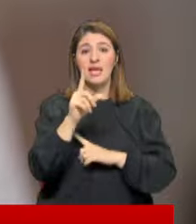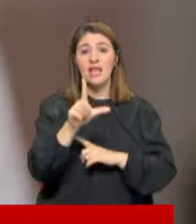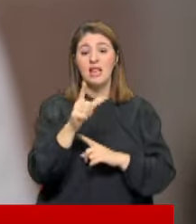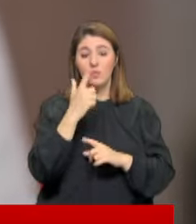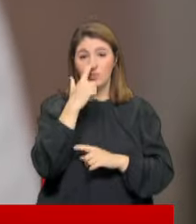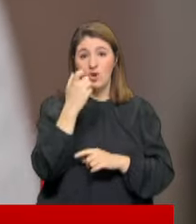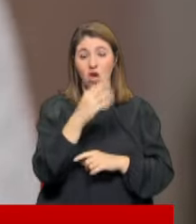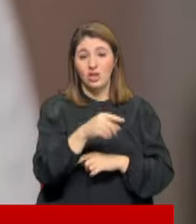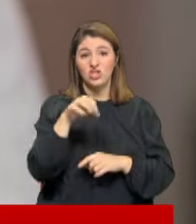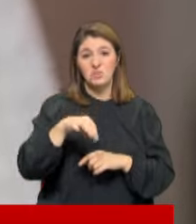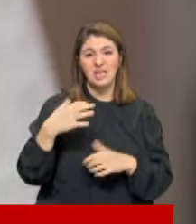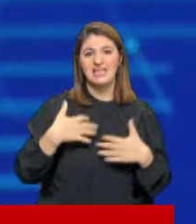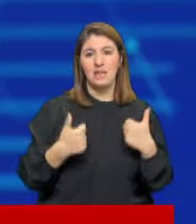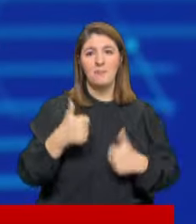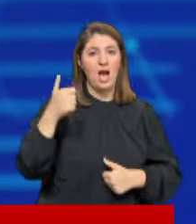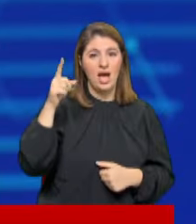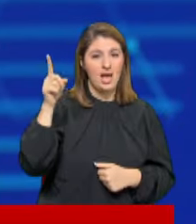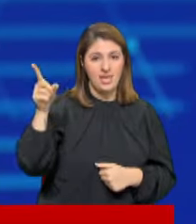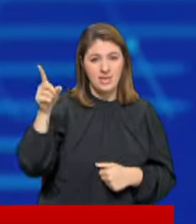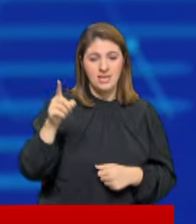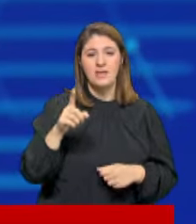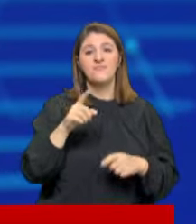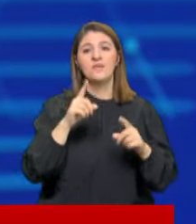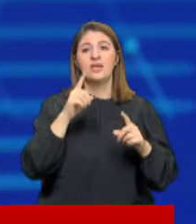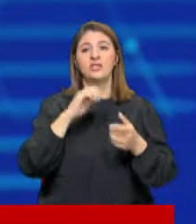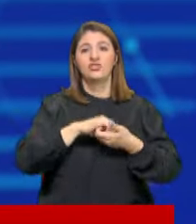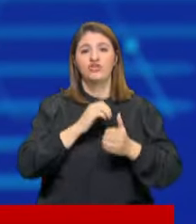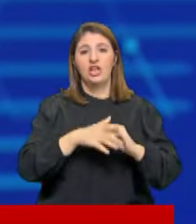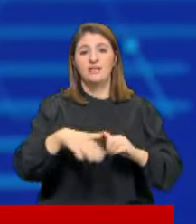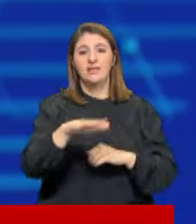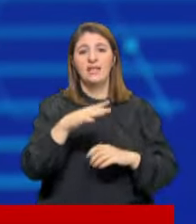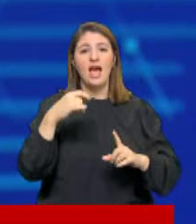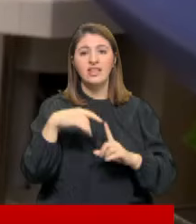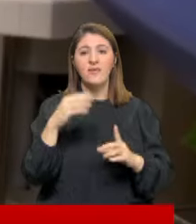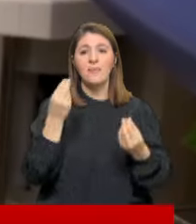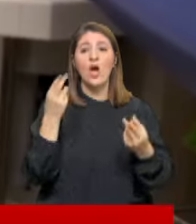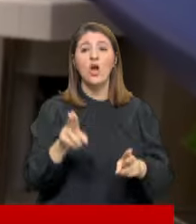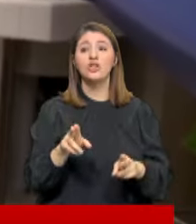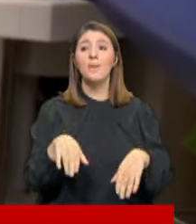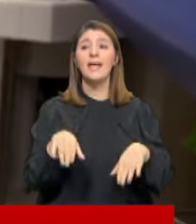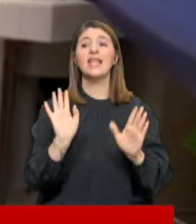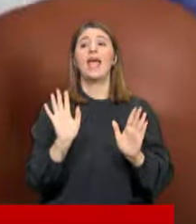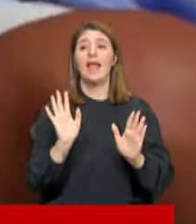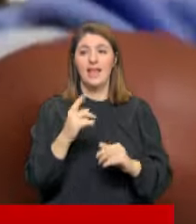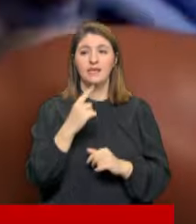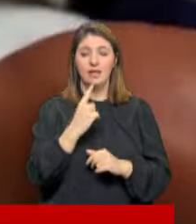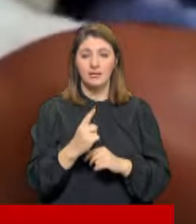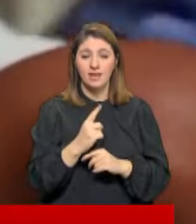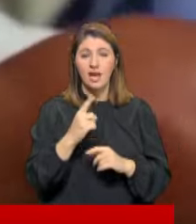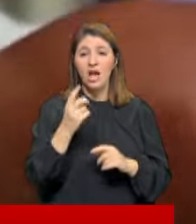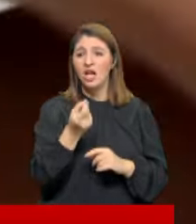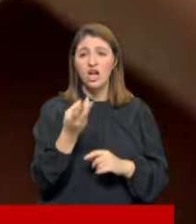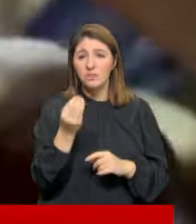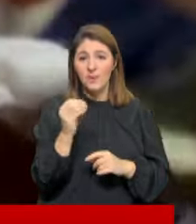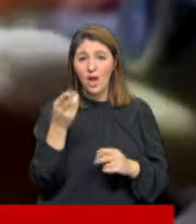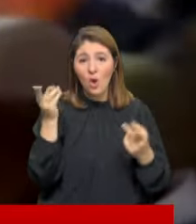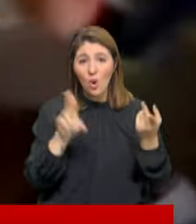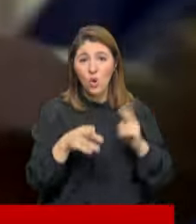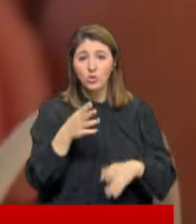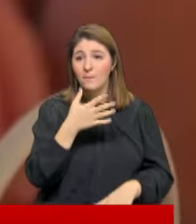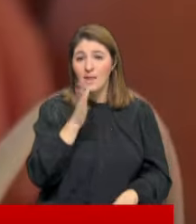Sağlık Müdürü olan Sağlık Bakanı Kemal Memişoğlu ise çetenin amacının bebekleri öldürmek olmadığını savundu. Kaç bebek